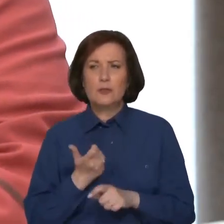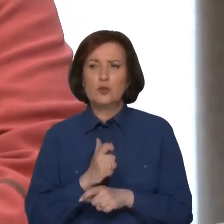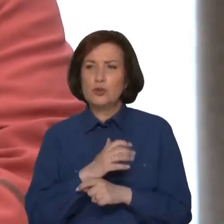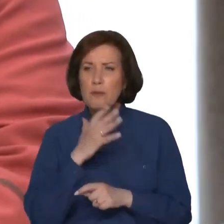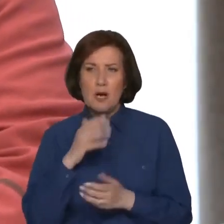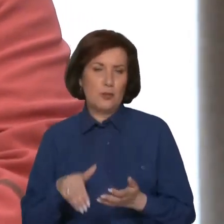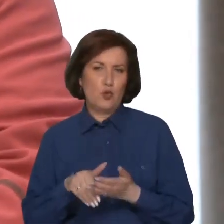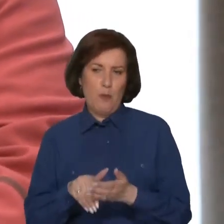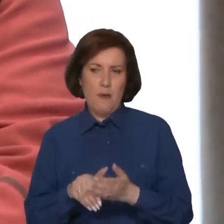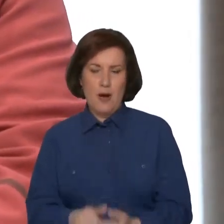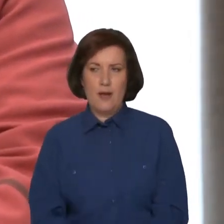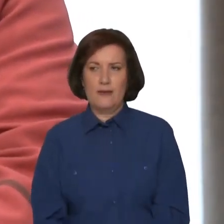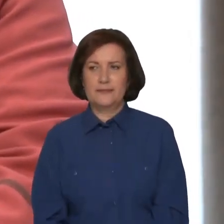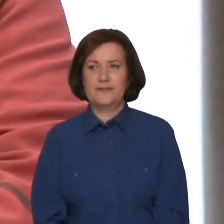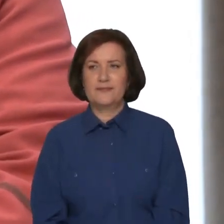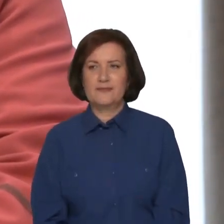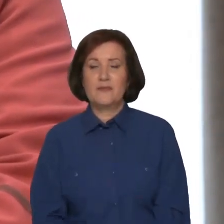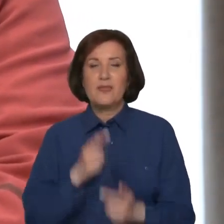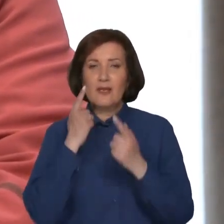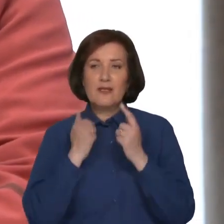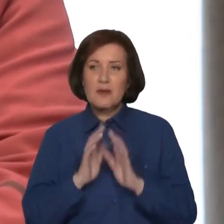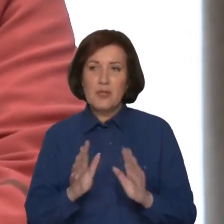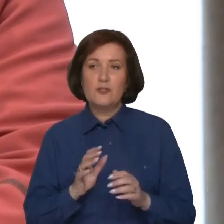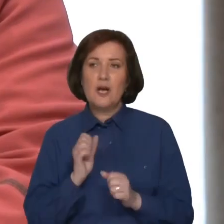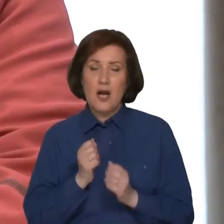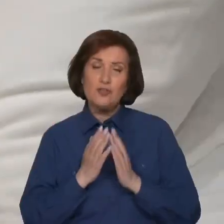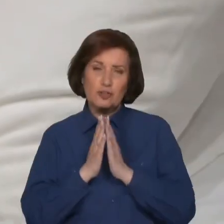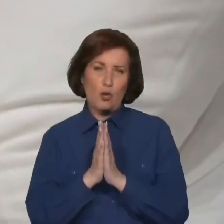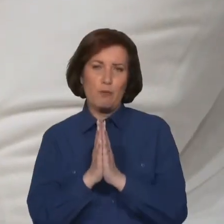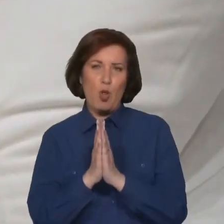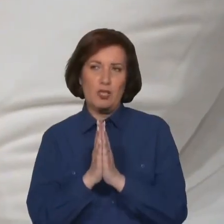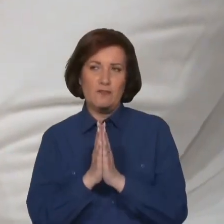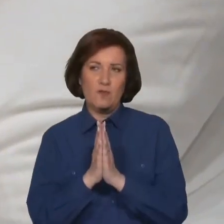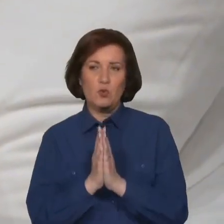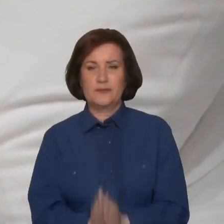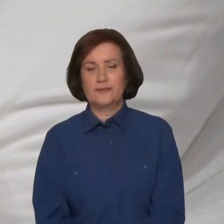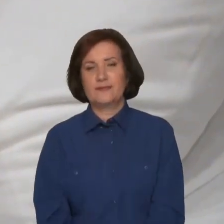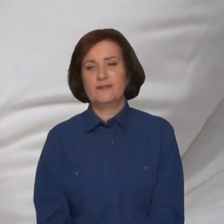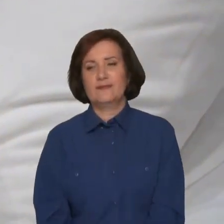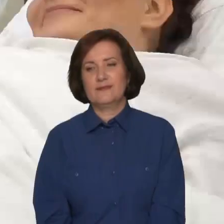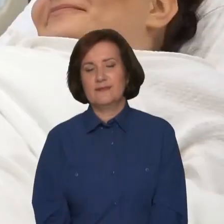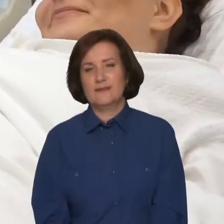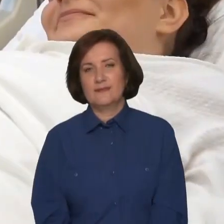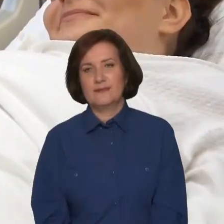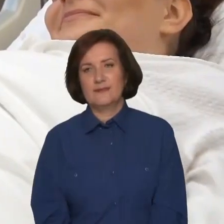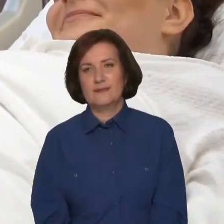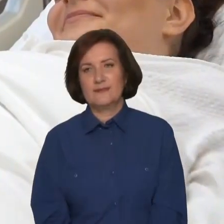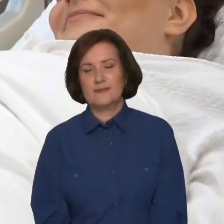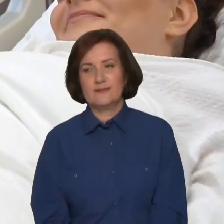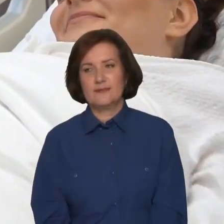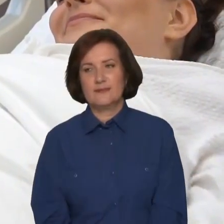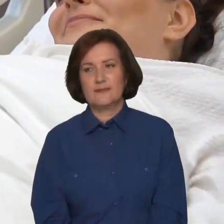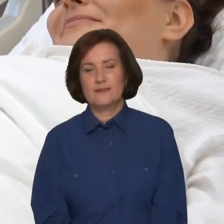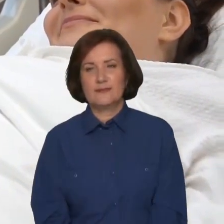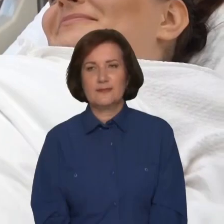дуже багато допомагає. Не плачуть, а читають молитви. Людмила Павленко, Тарас Ібрагімов. Єдині новини